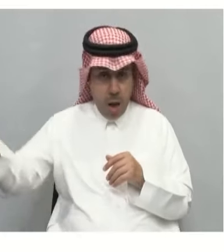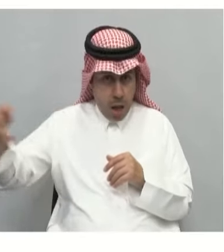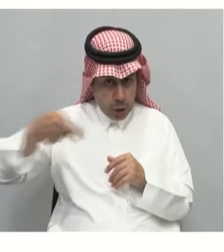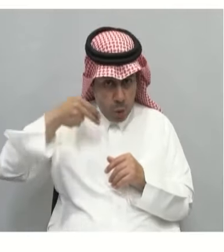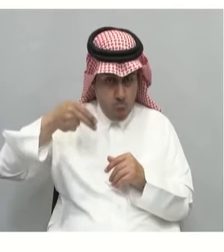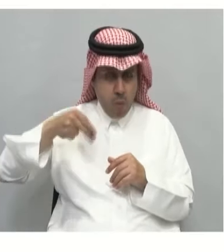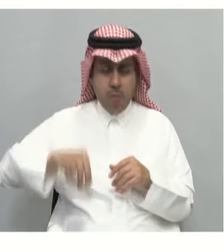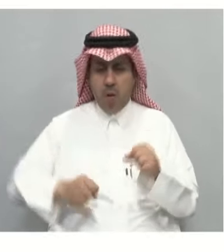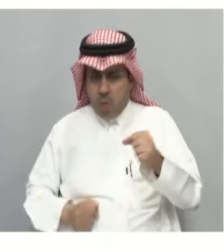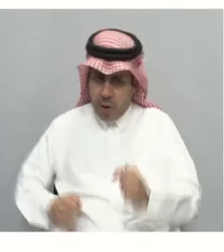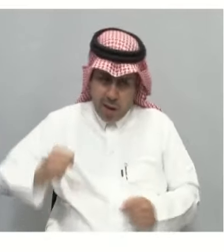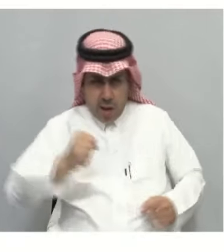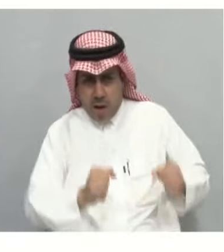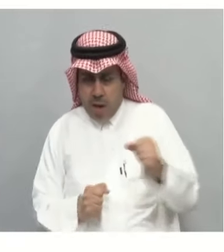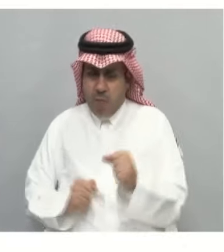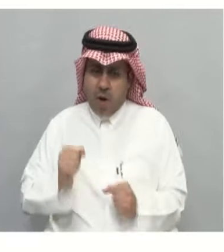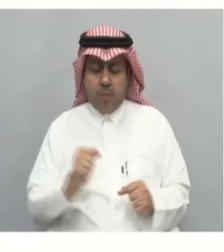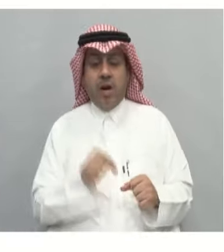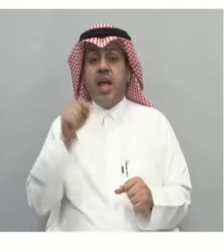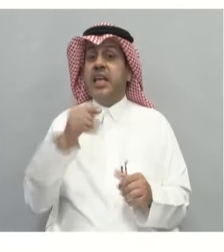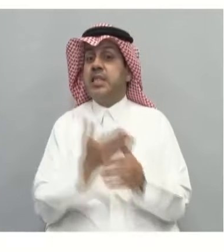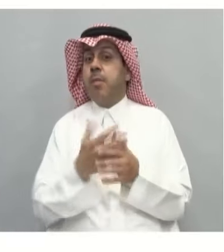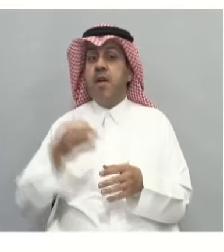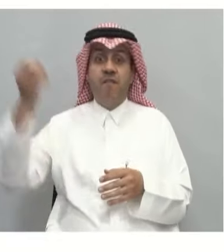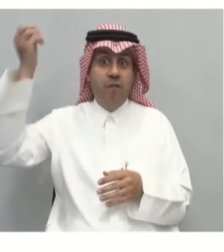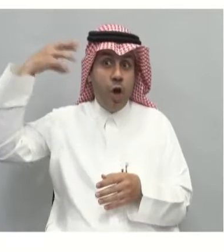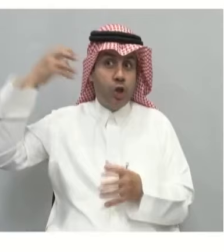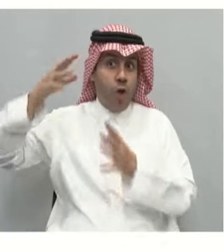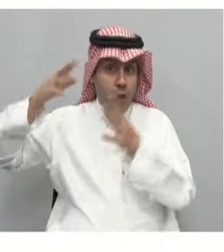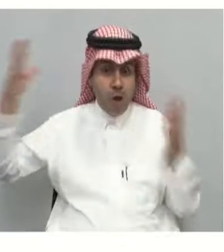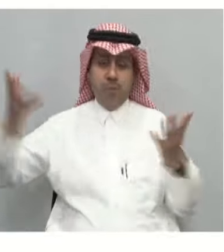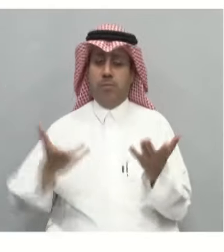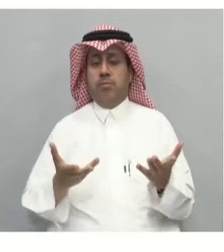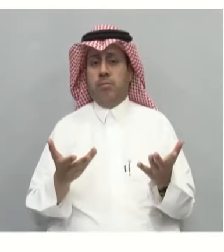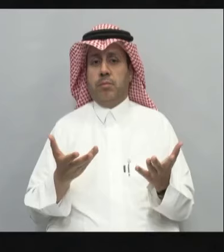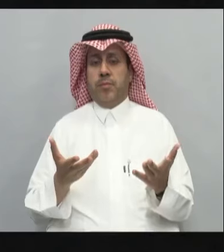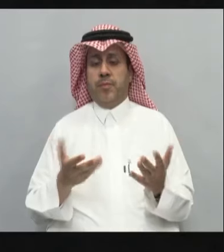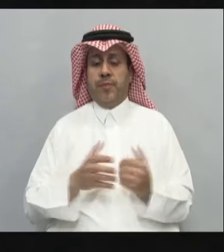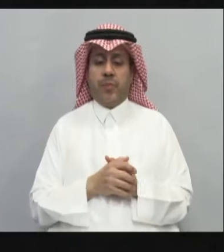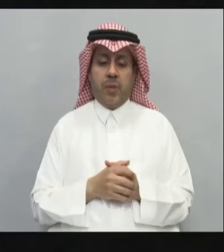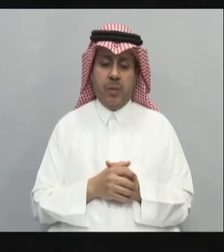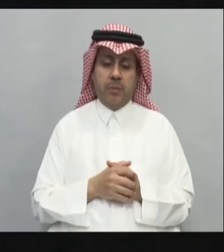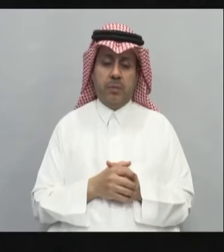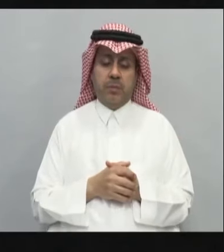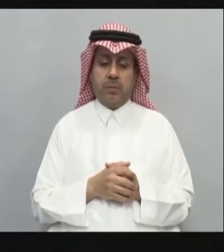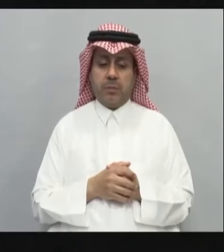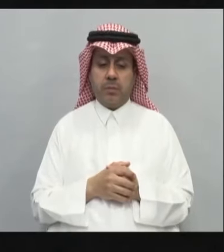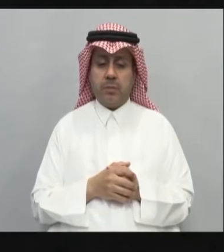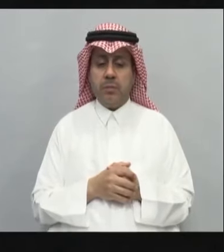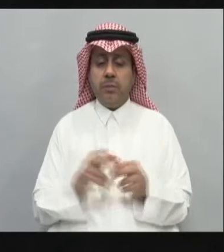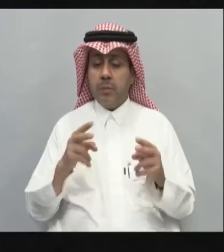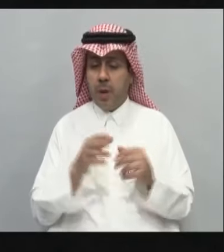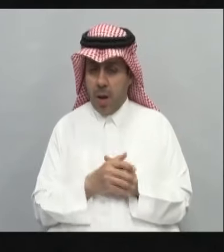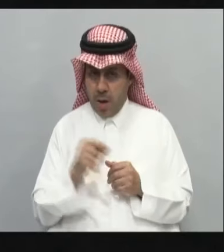حبوا نبين ذلك باذن الله تعالى في ارشادات حديث اليوم اذا ناتي واياكم اخي